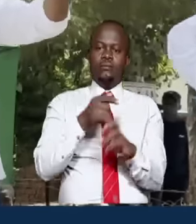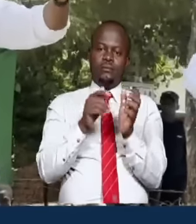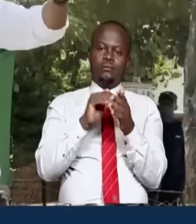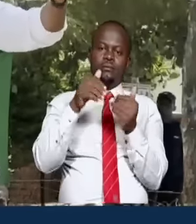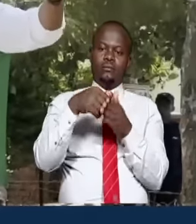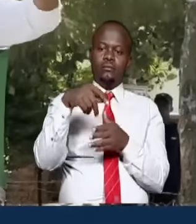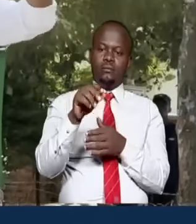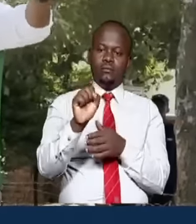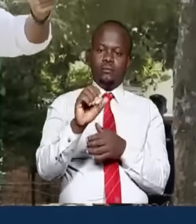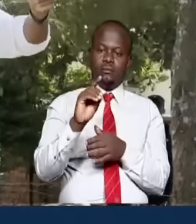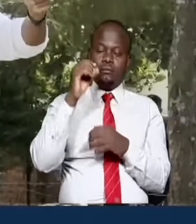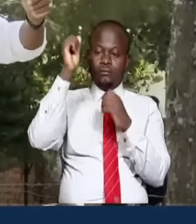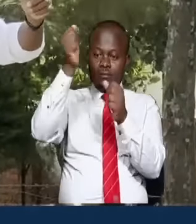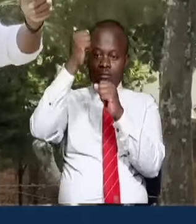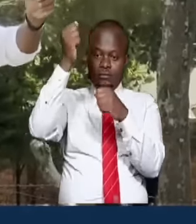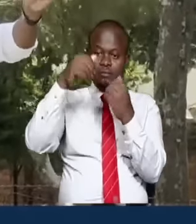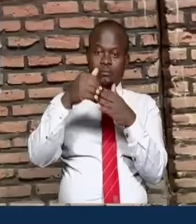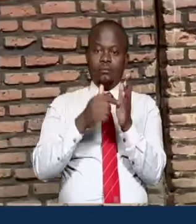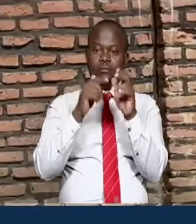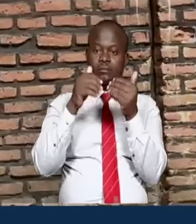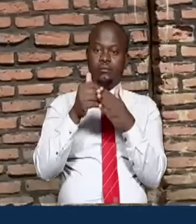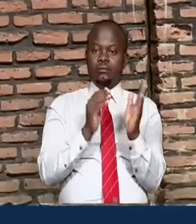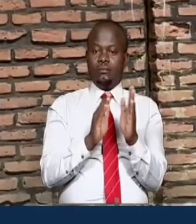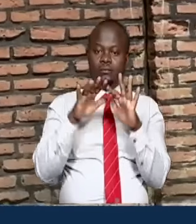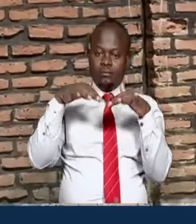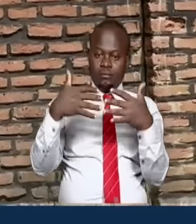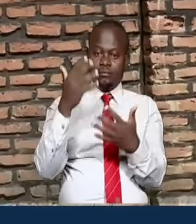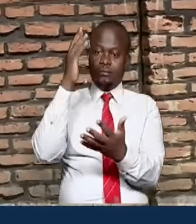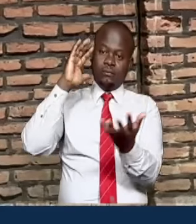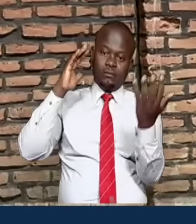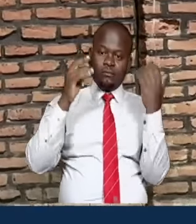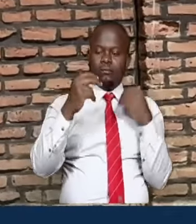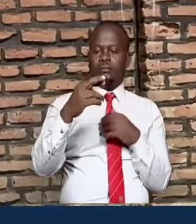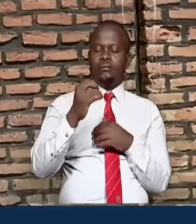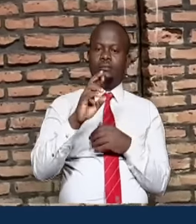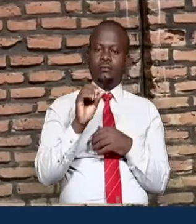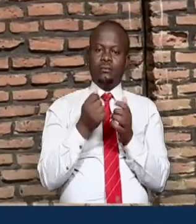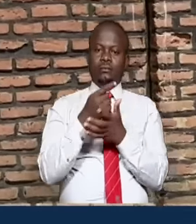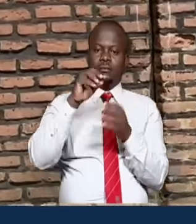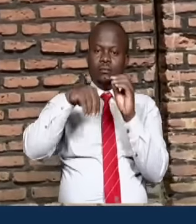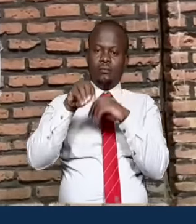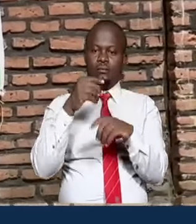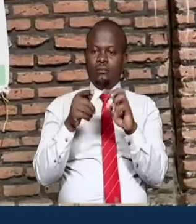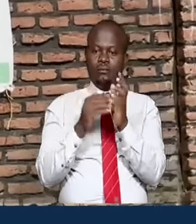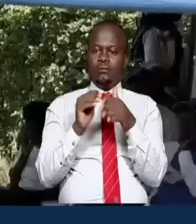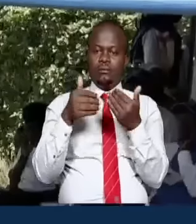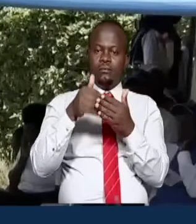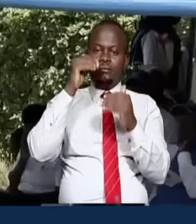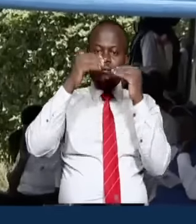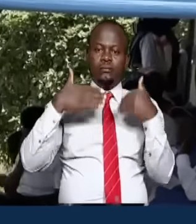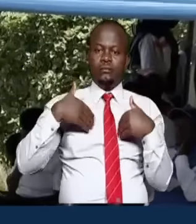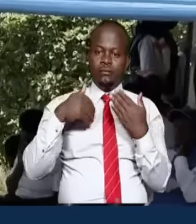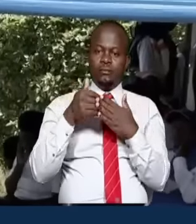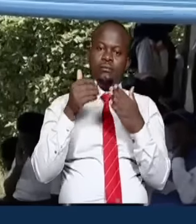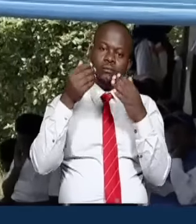b'ishyaka PSD biyamamaje bagaragaza ko bateganya uburyo amashyamba yo muri akarere ka Ngororero yabyazwa umusaruro, ndetse n'urwego rw'ubuzima